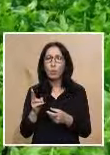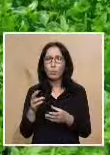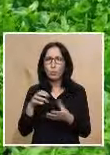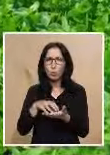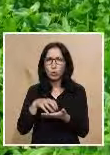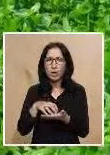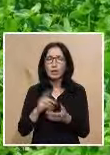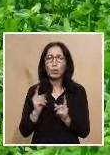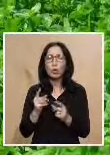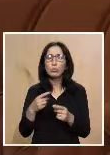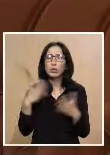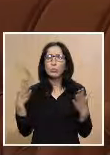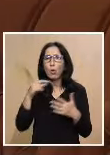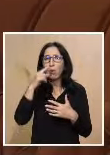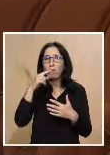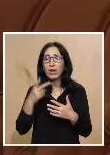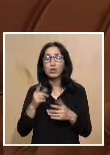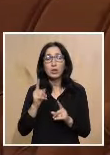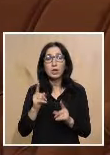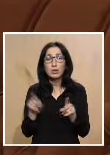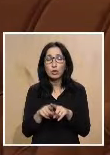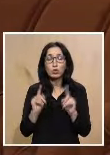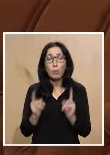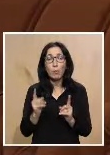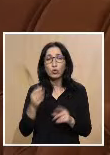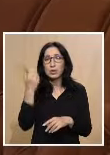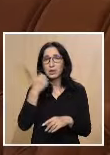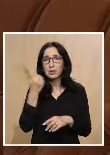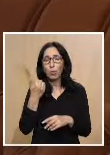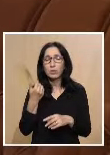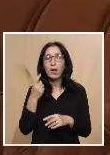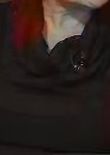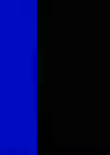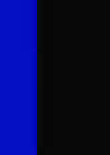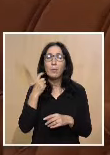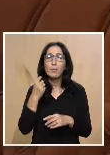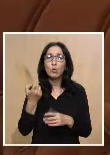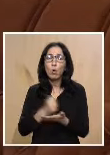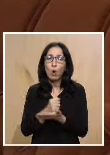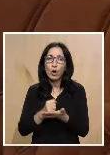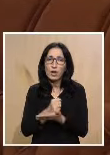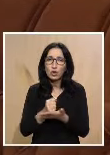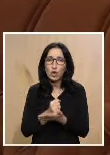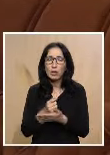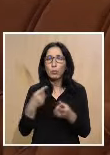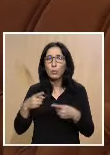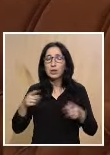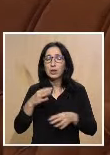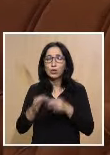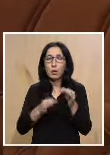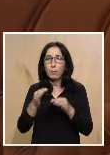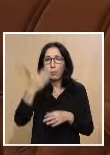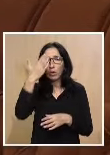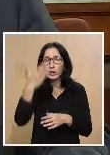компоненти, които са жизнено важни, тя също може да се използва и в биоколечението при различни